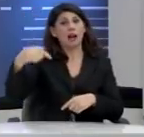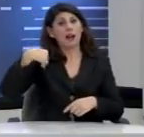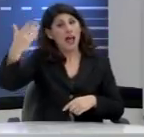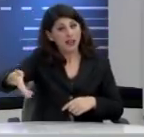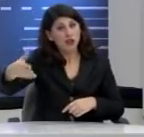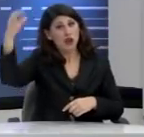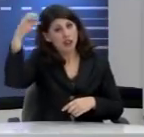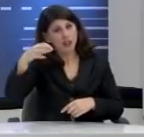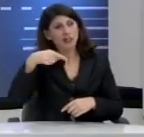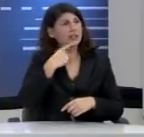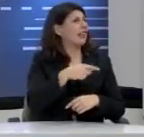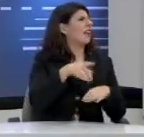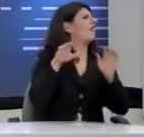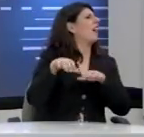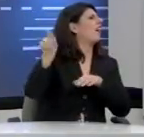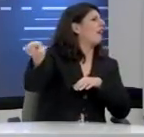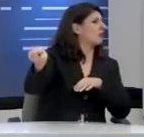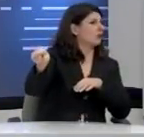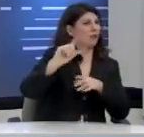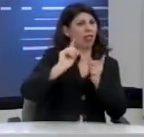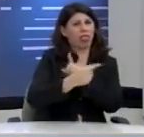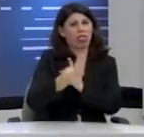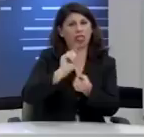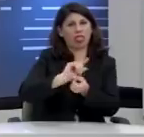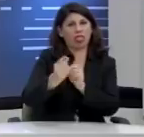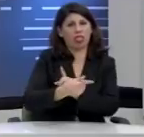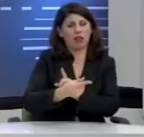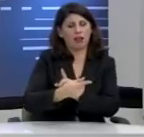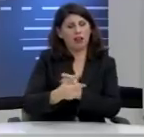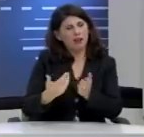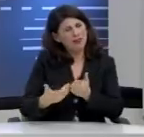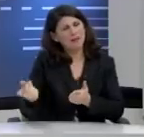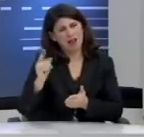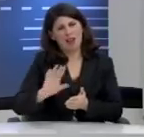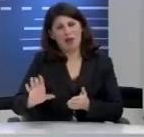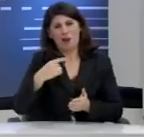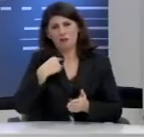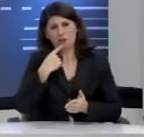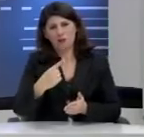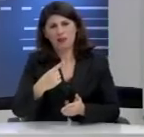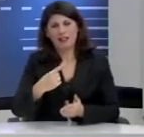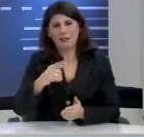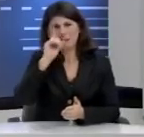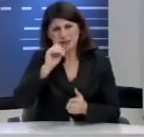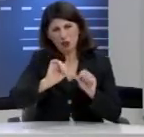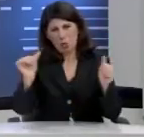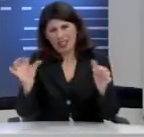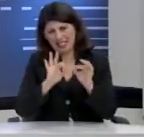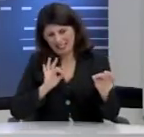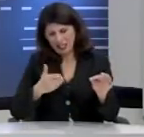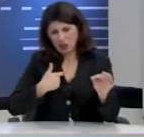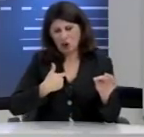Ο κόσμος καταλαβαίνει. Ο κόσμος παρακολουθεί. Βρείτε λοιπόν ένα άλλο επιχείρημα, διότι αυτό το περί σικέ διαζυγίου